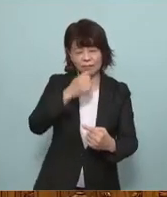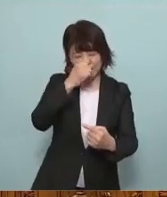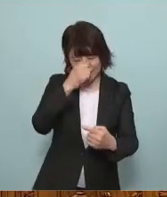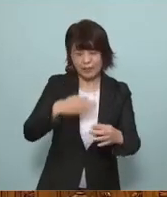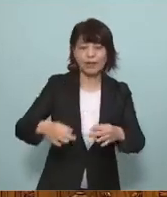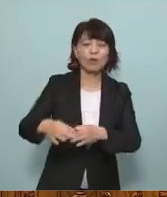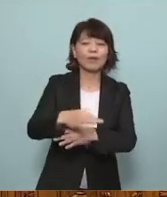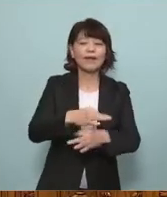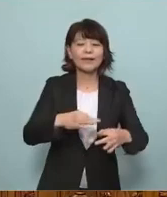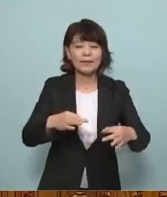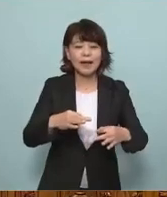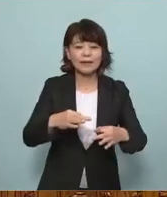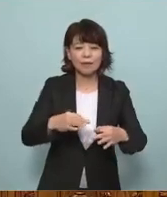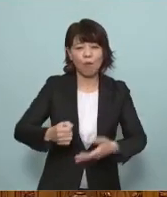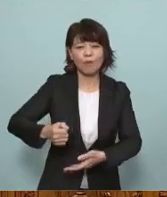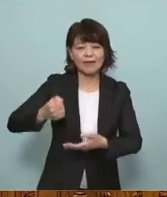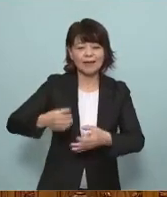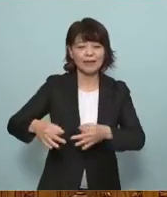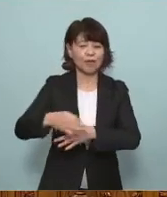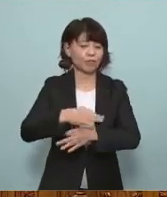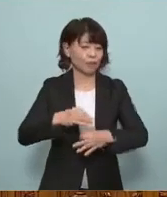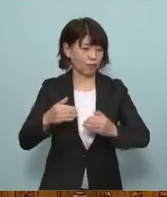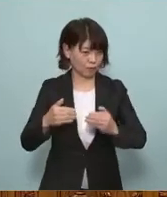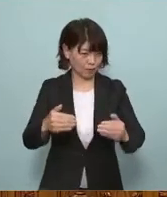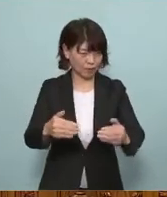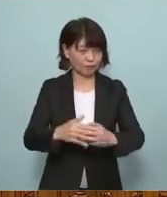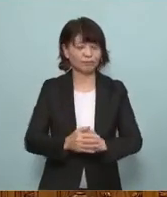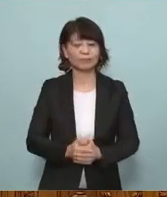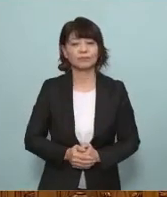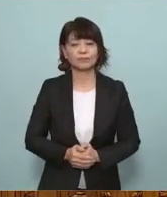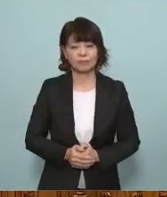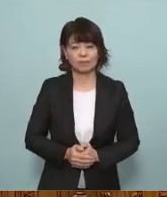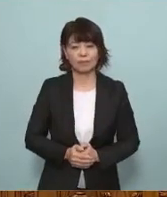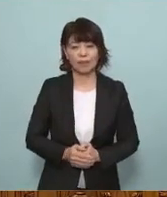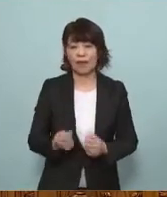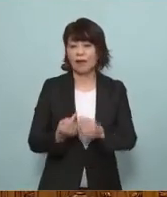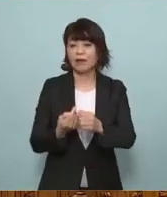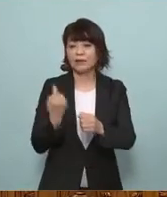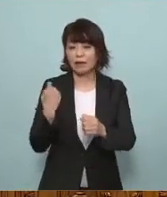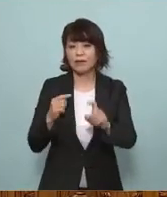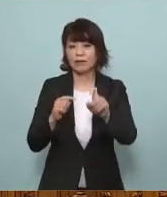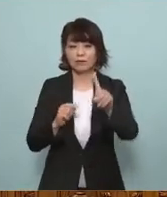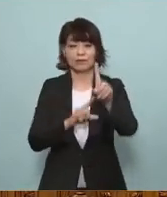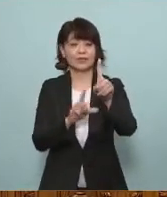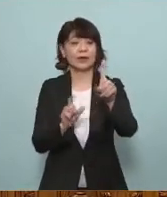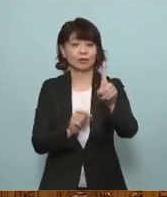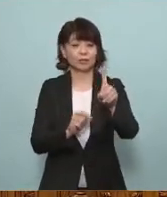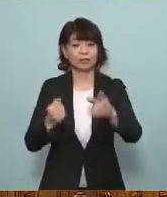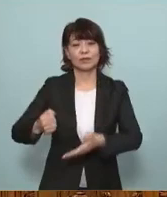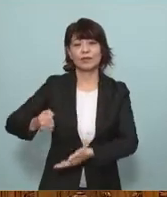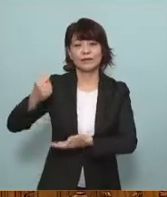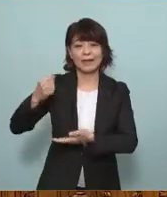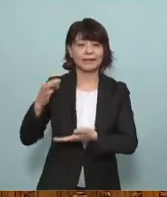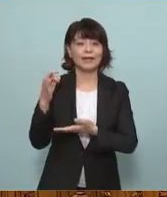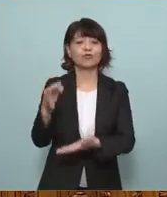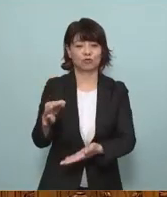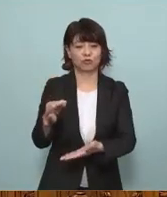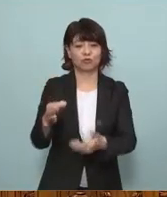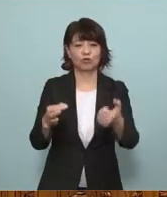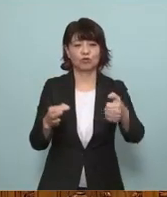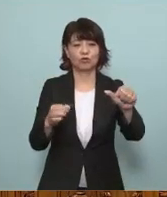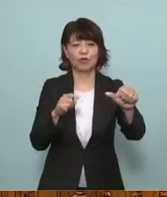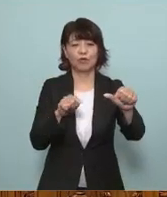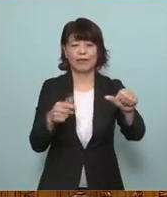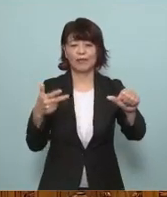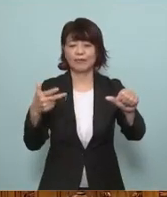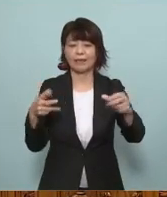行ってまいります。こうした観点から、昨年11月、財政支出 55.7